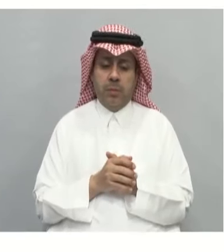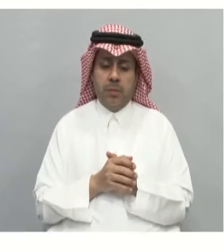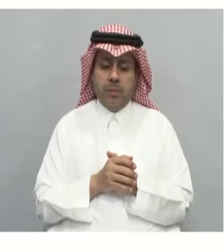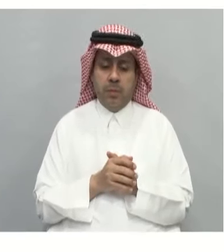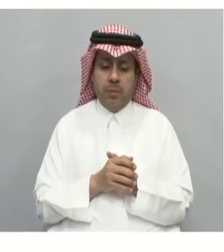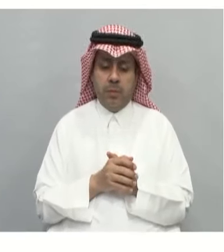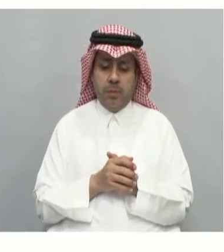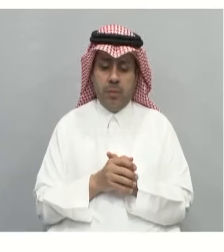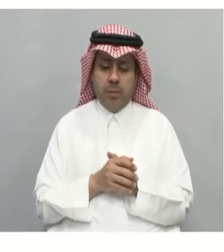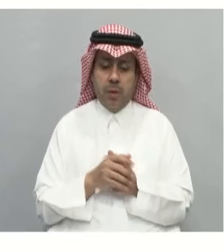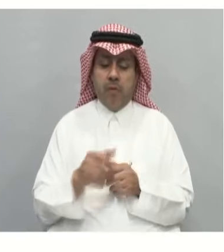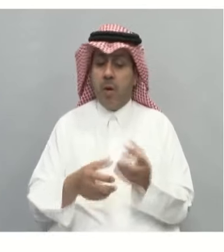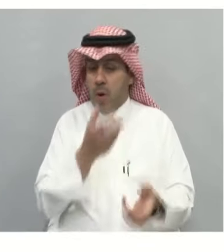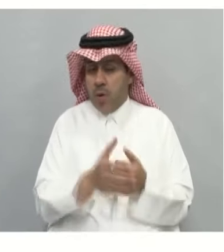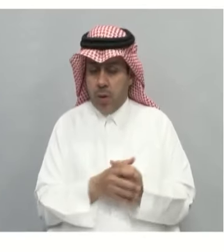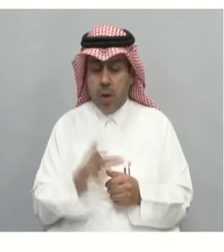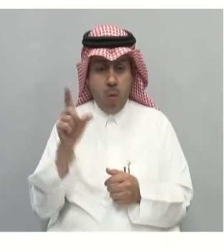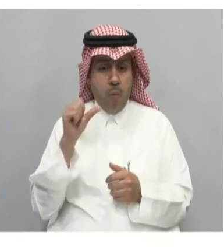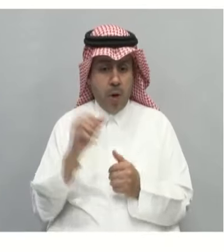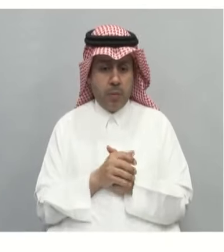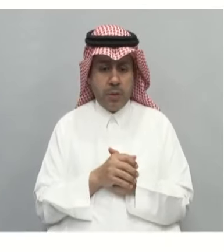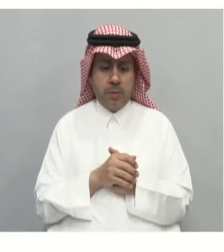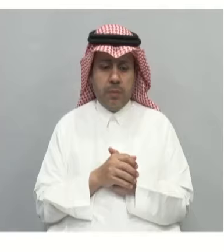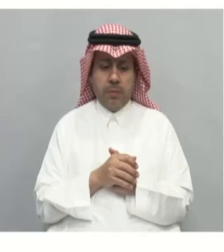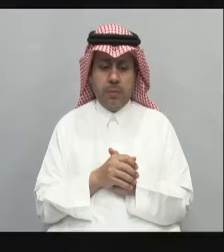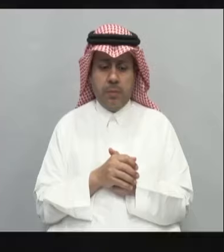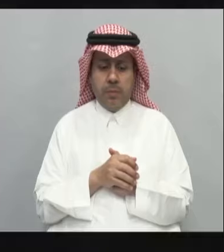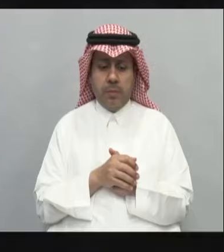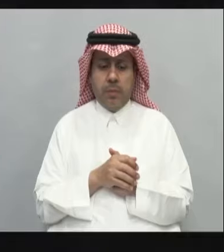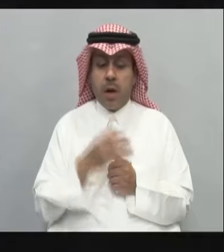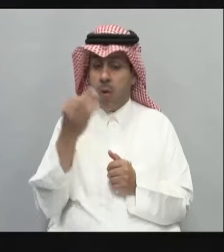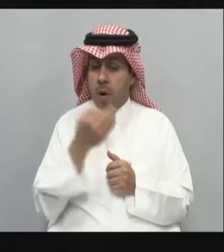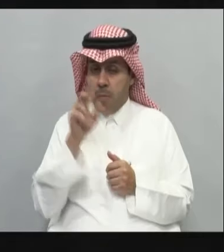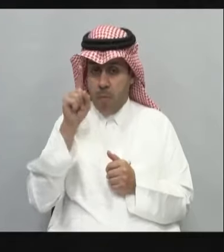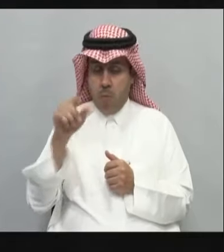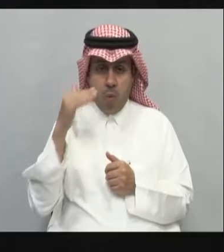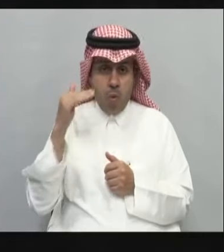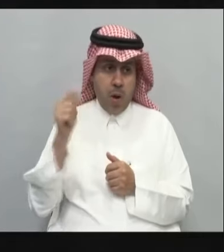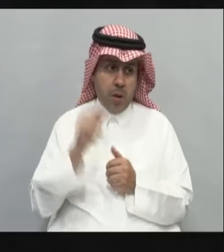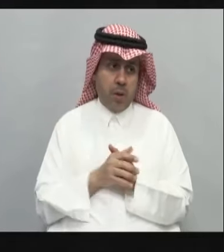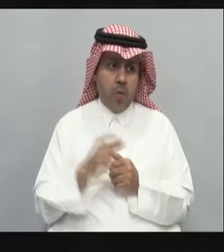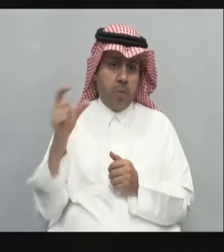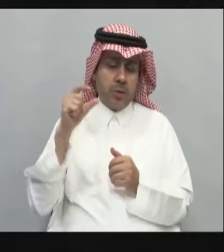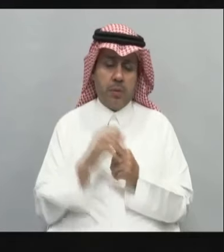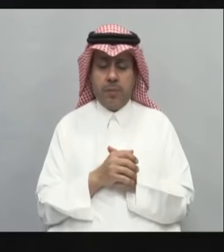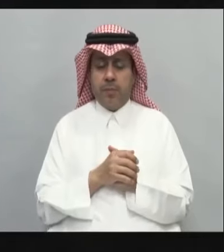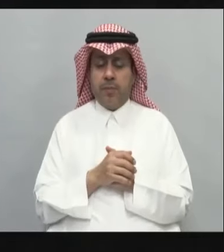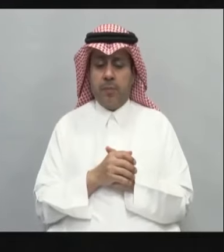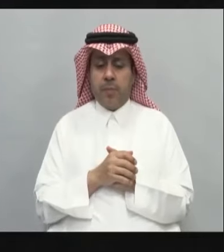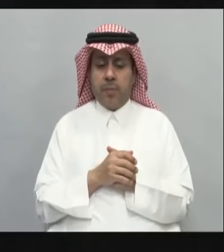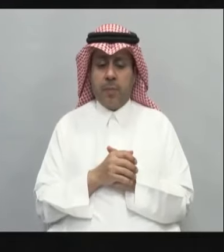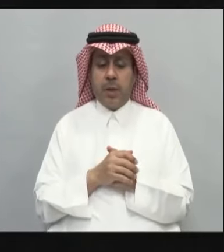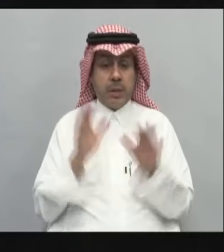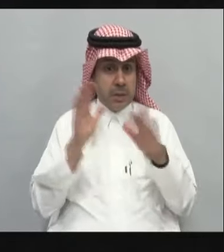البخاري ومسلم باذن الله تعالى هذا ما سنتناوله هذا الحديث في درس اليوم اذا الصلاتان الثقيلتان